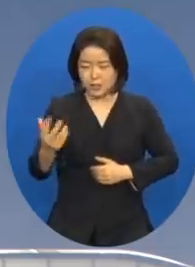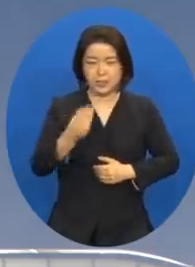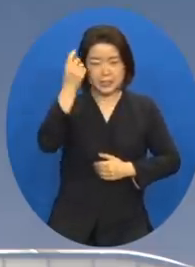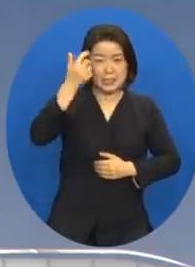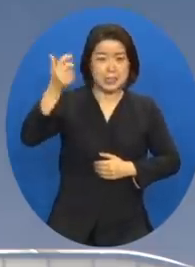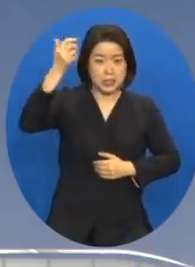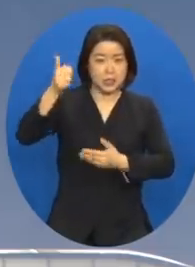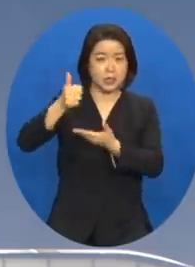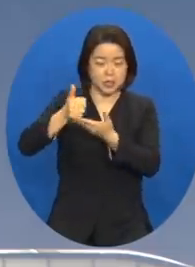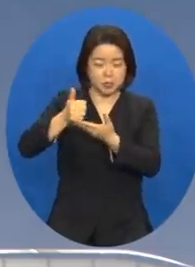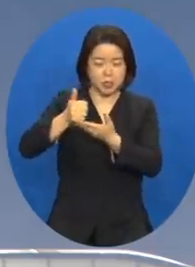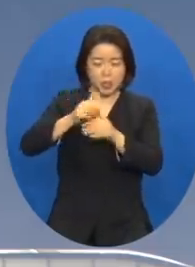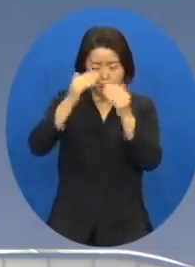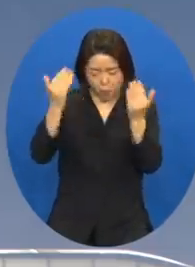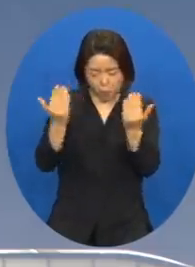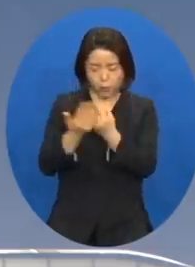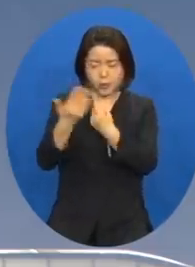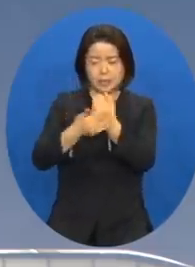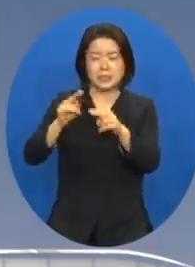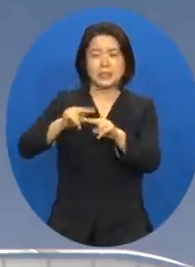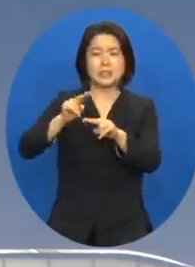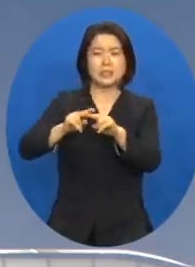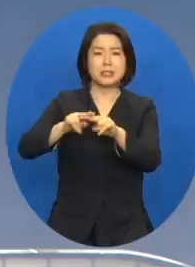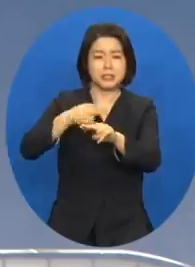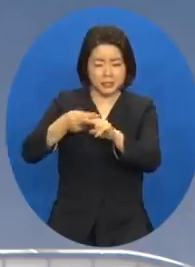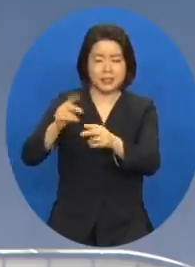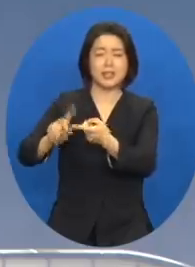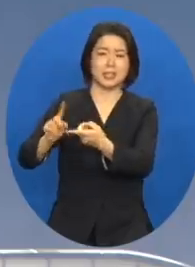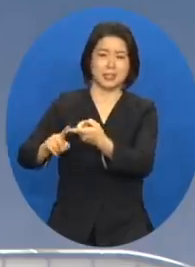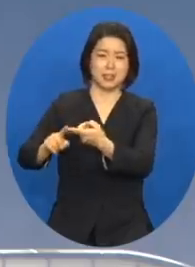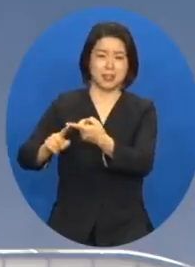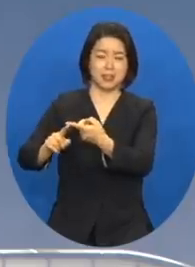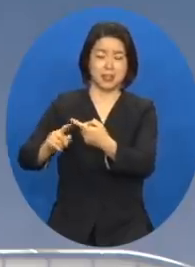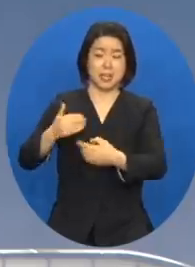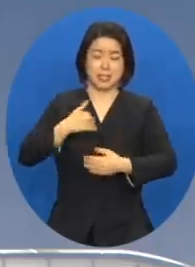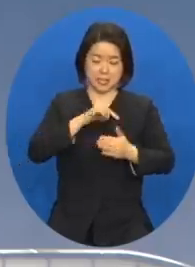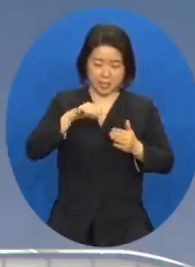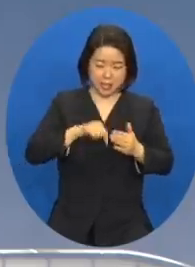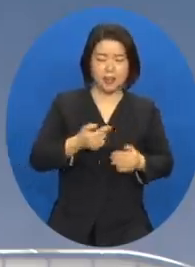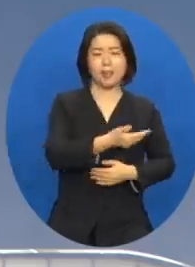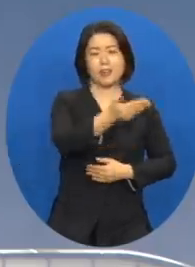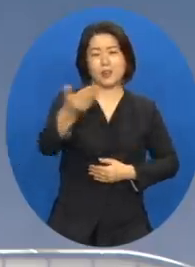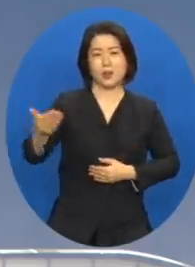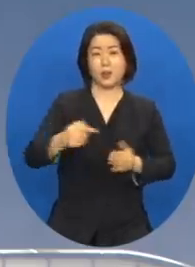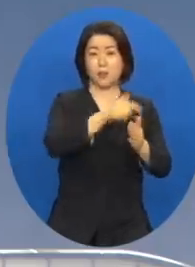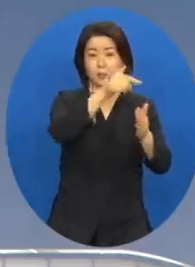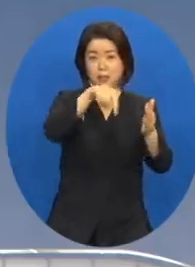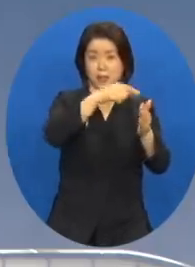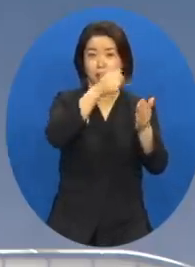그 자체이신 성령께서 지금 죄 안에 여러분 안에 계시잖아요.